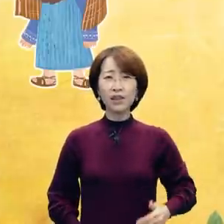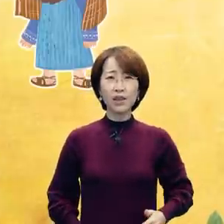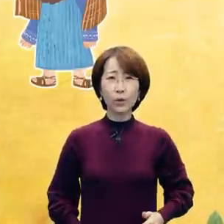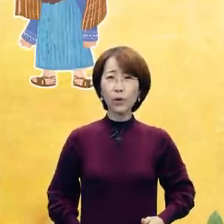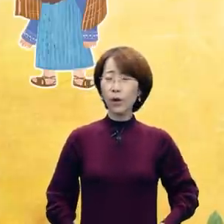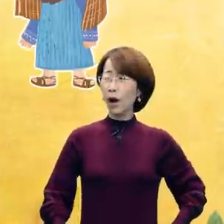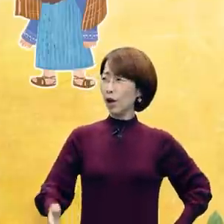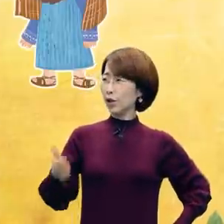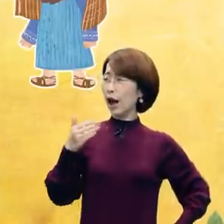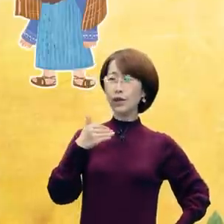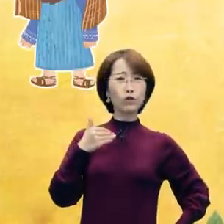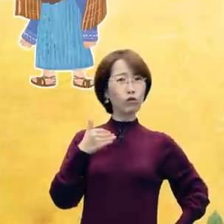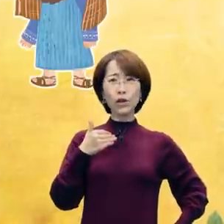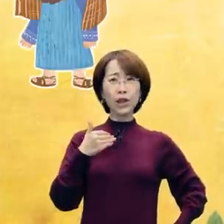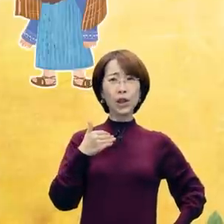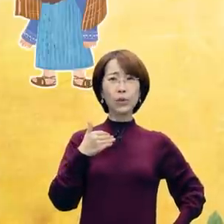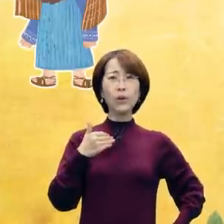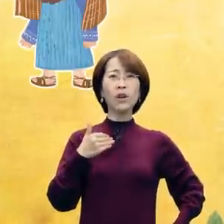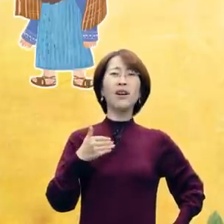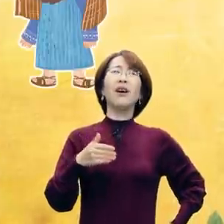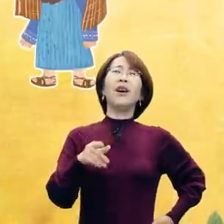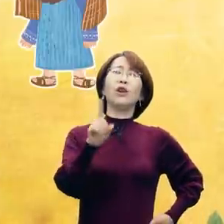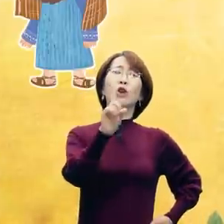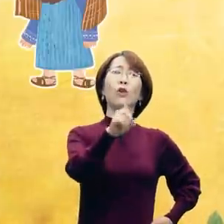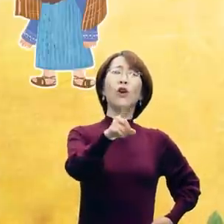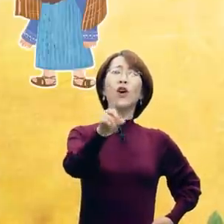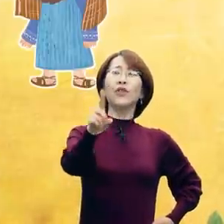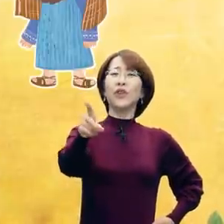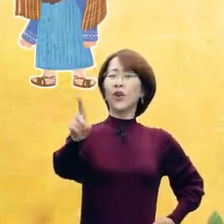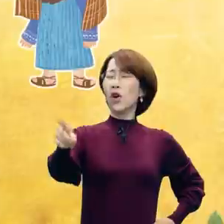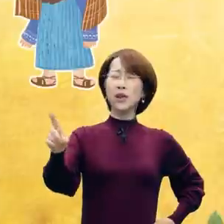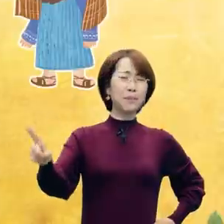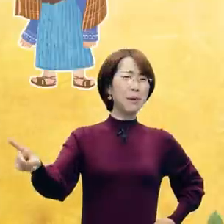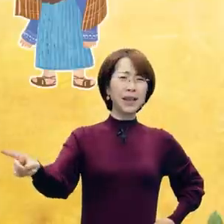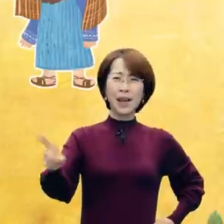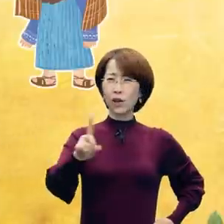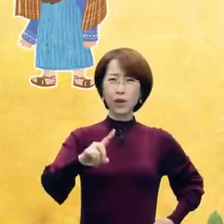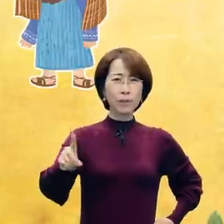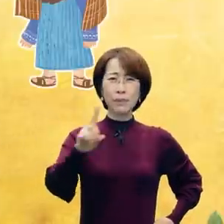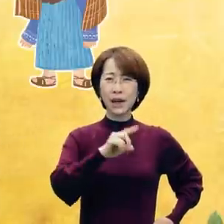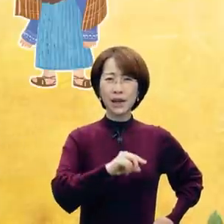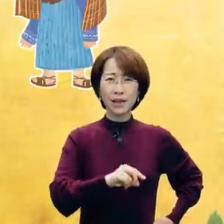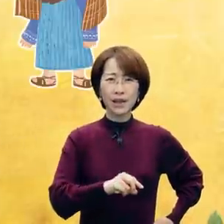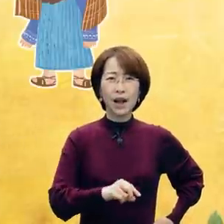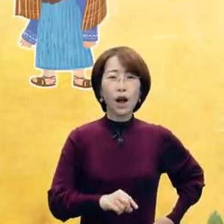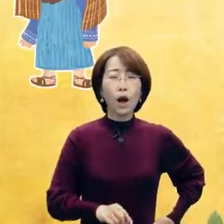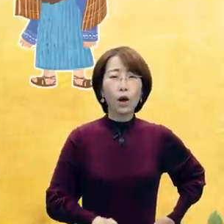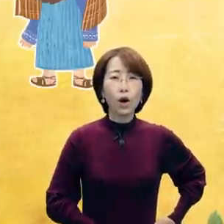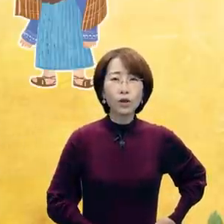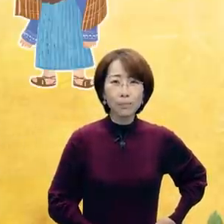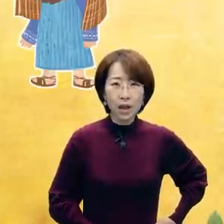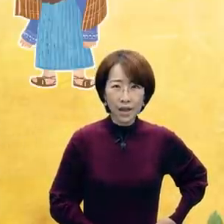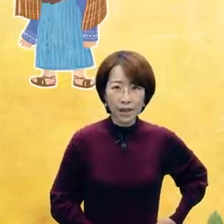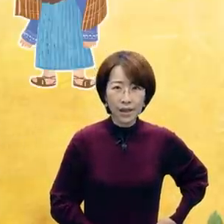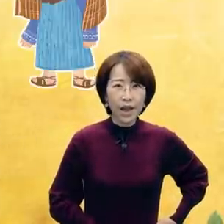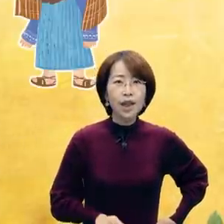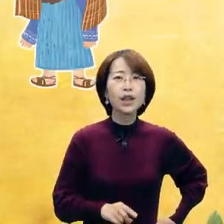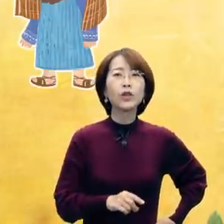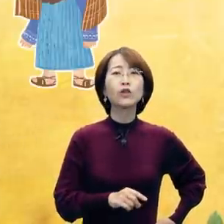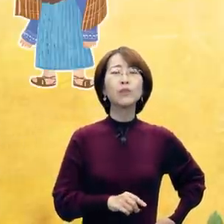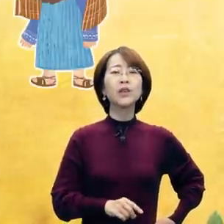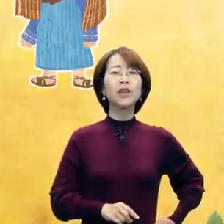하나님의 아들이라고? 나를 구원한다고? 저건 거짓말이야 거짓말.